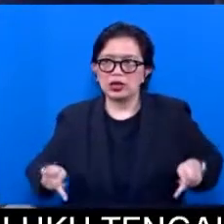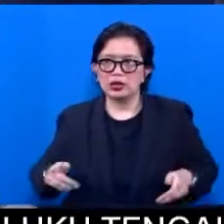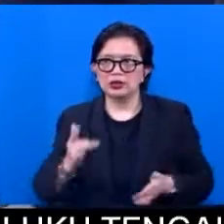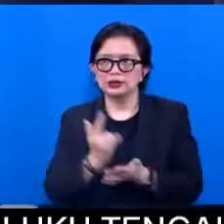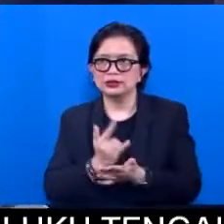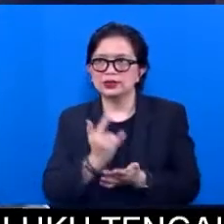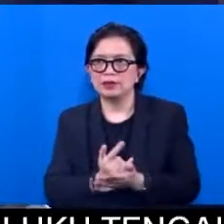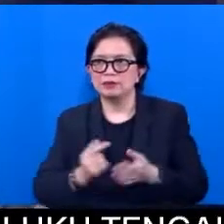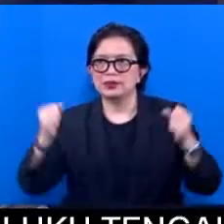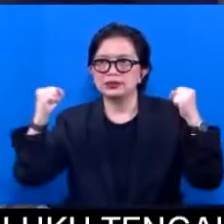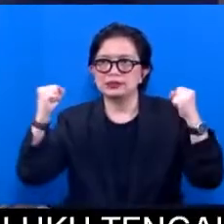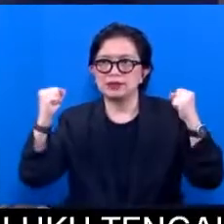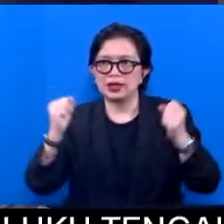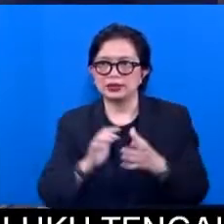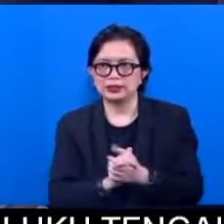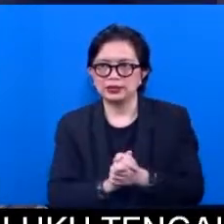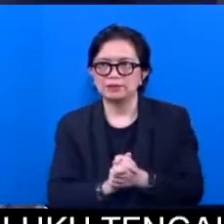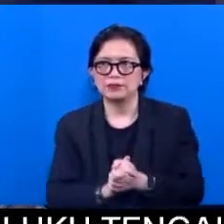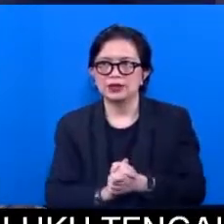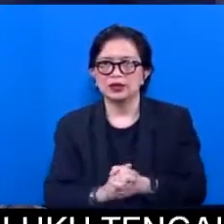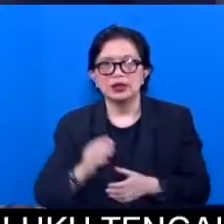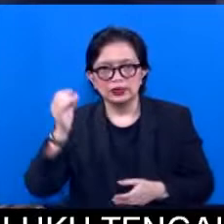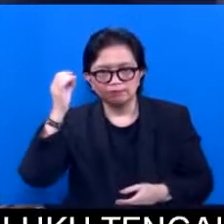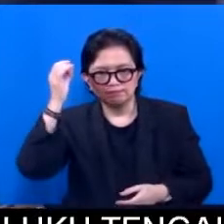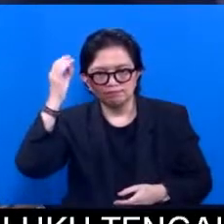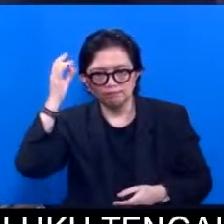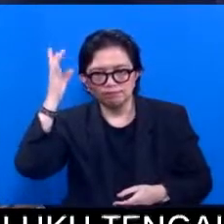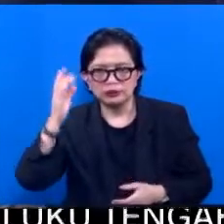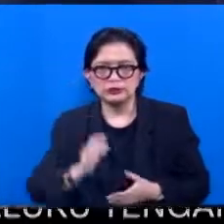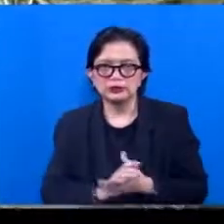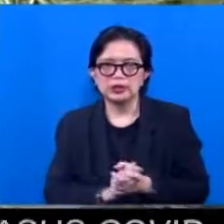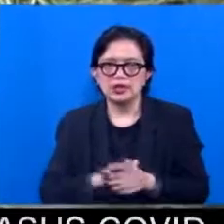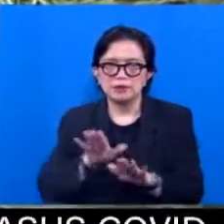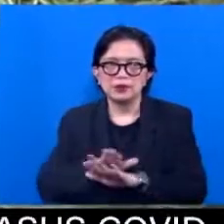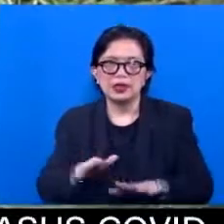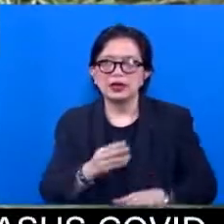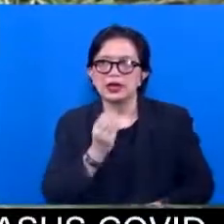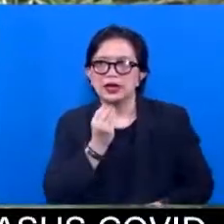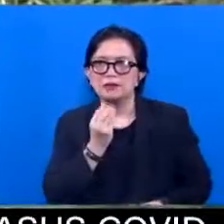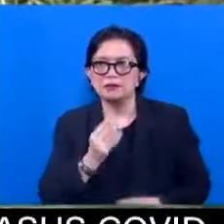istri dan dua anaknya dengan menjadi buruh memelihara kambing.